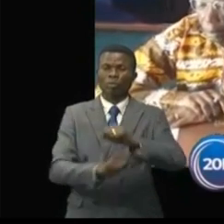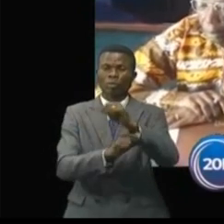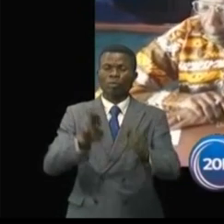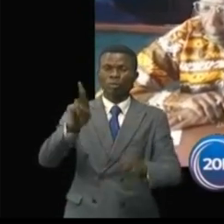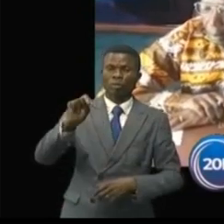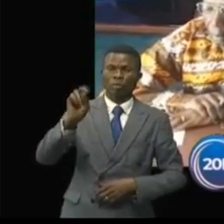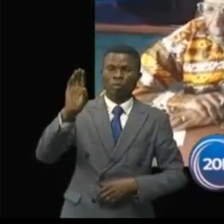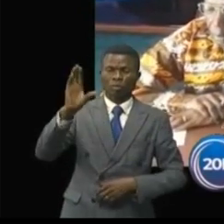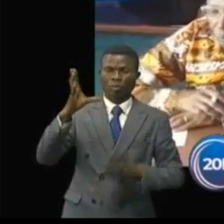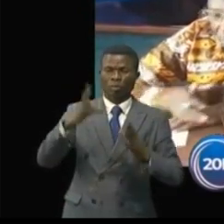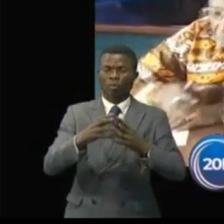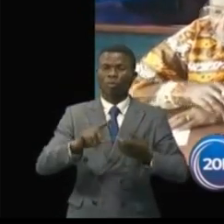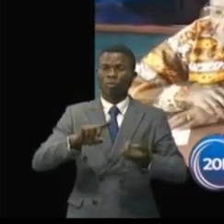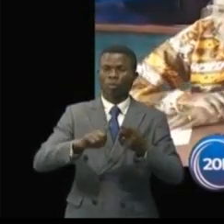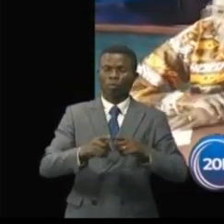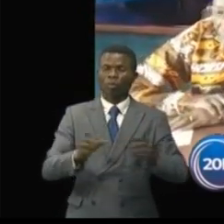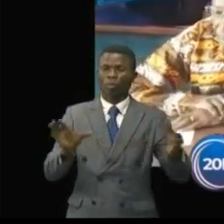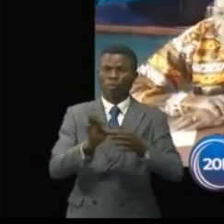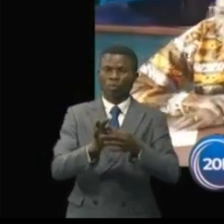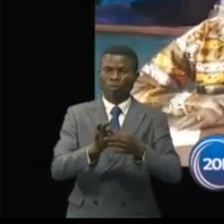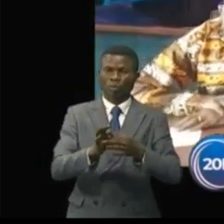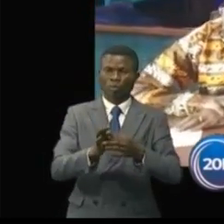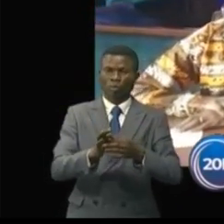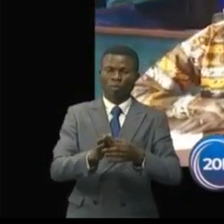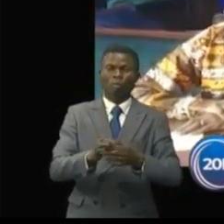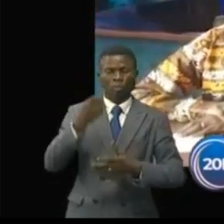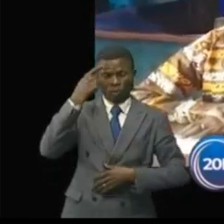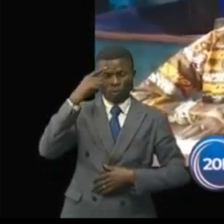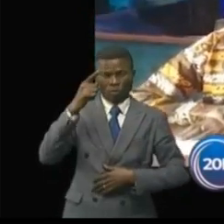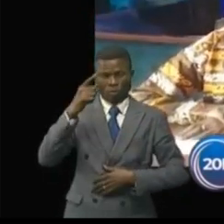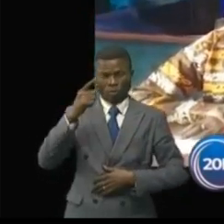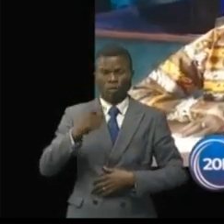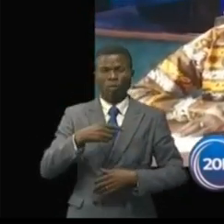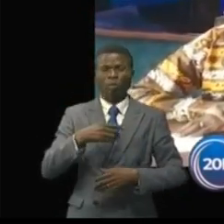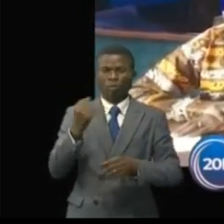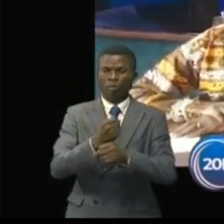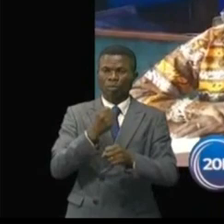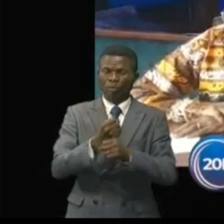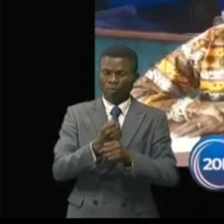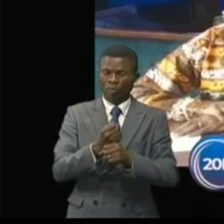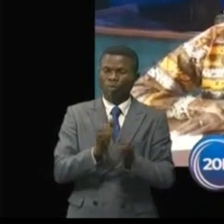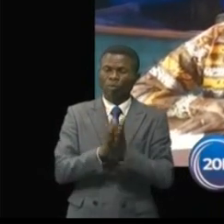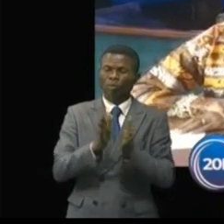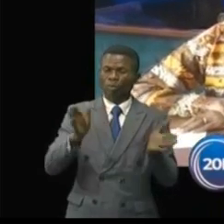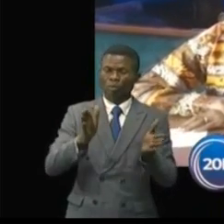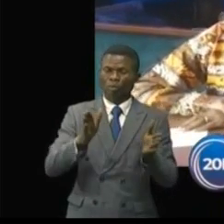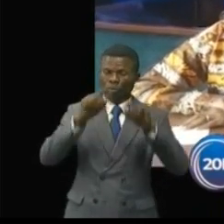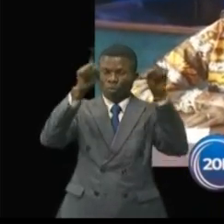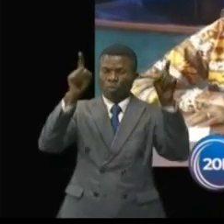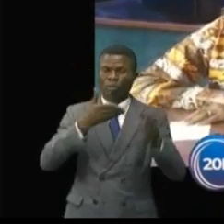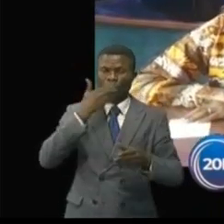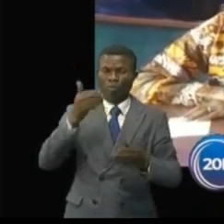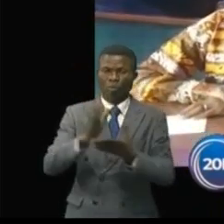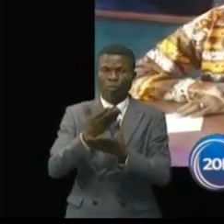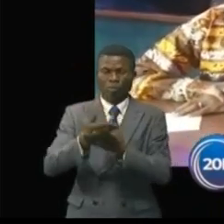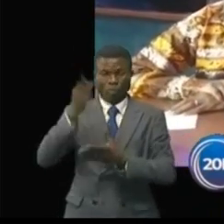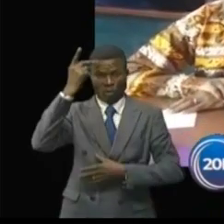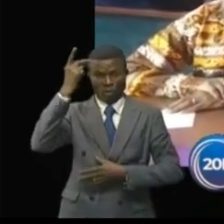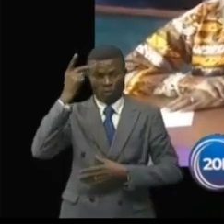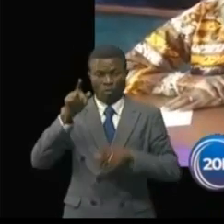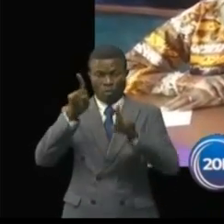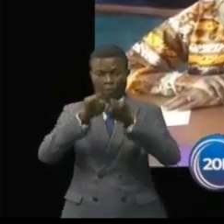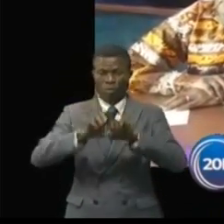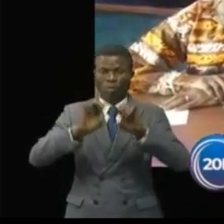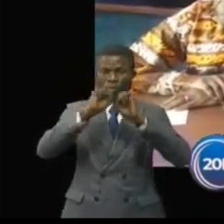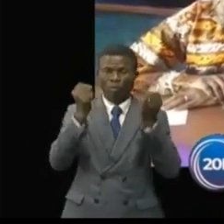travers ses partenaires Poulsat et AUFES pour assurer une connectivité efficiente entre Kinshasa et toutes les stations